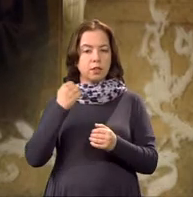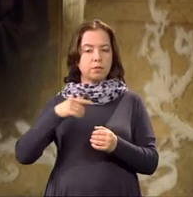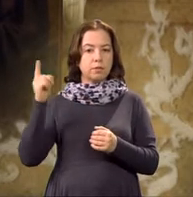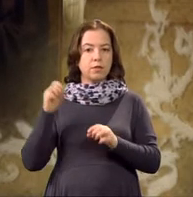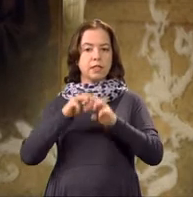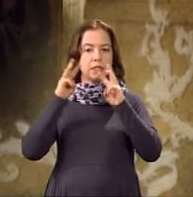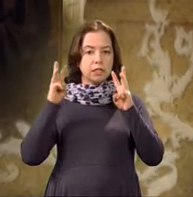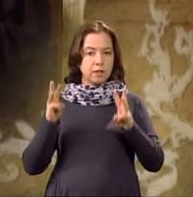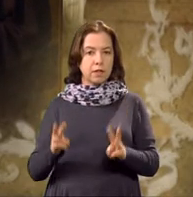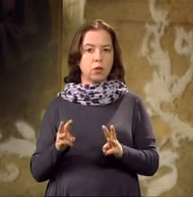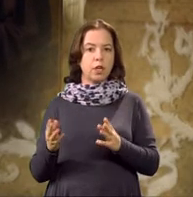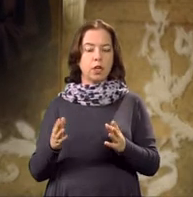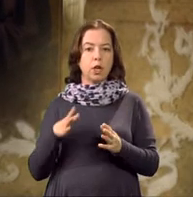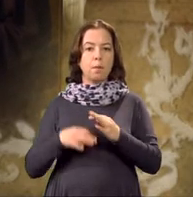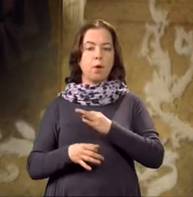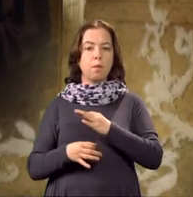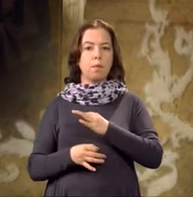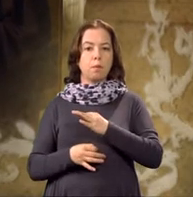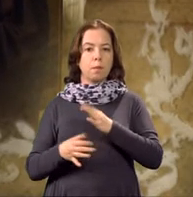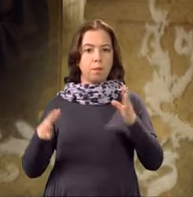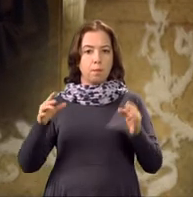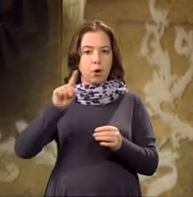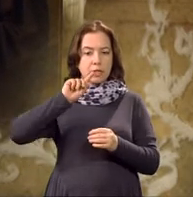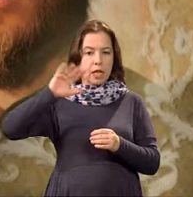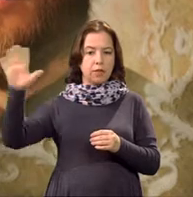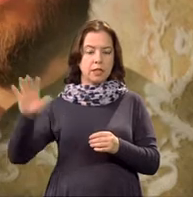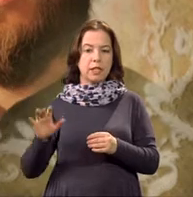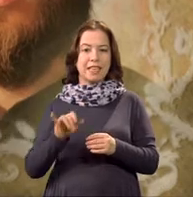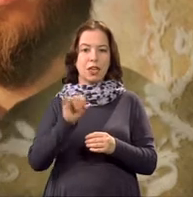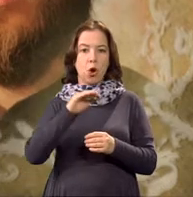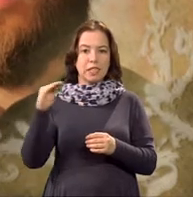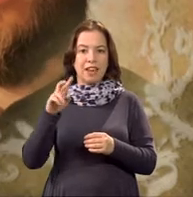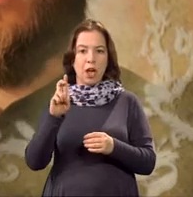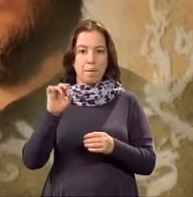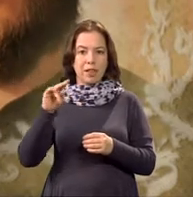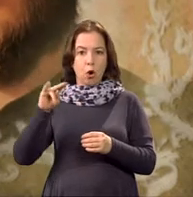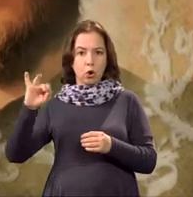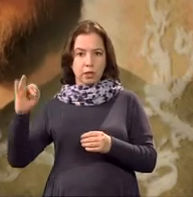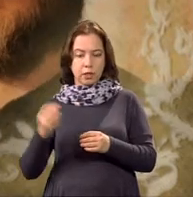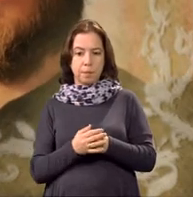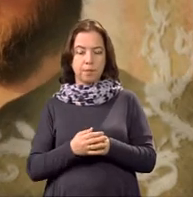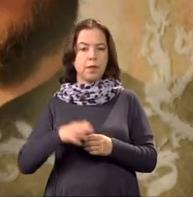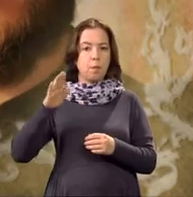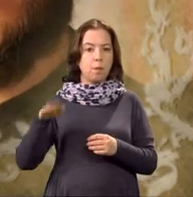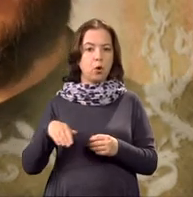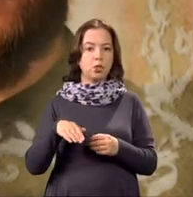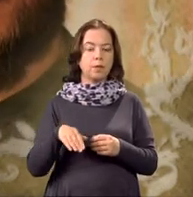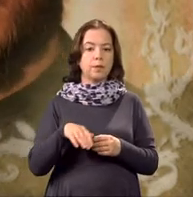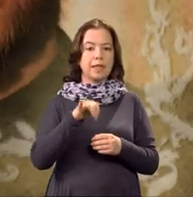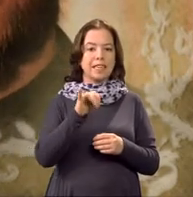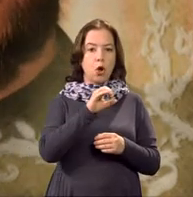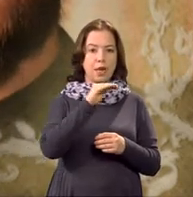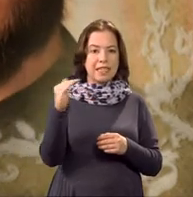початку ХХ століття, Іоасафа Білгородського. Згодом Іоасаф Живахов був зведений у